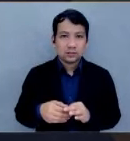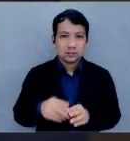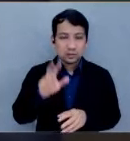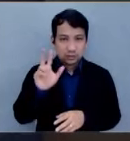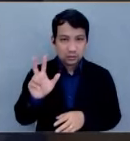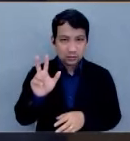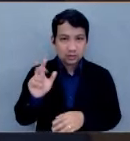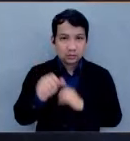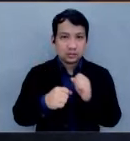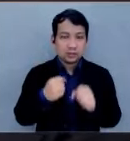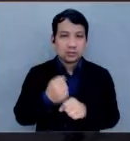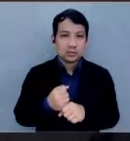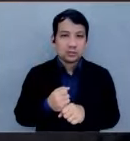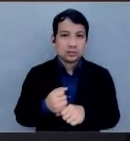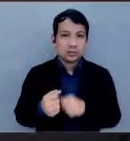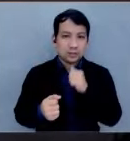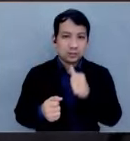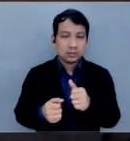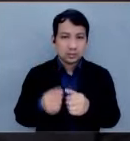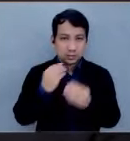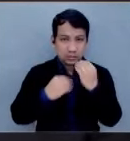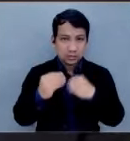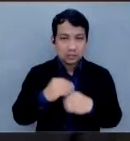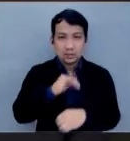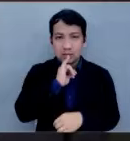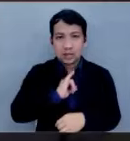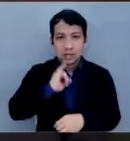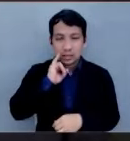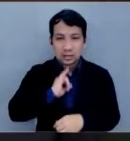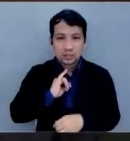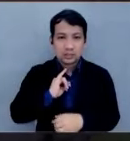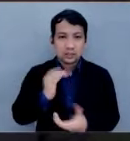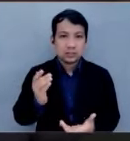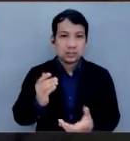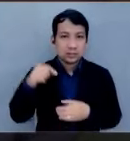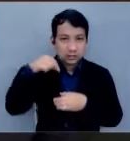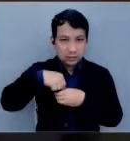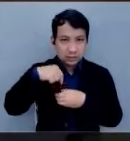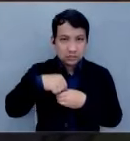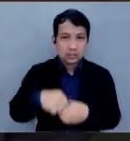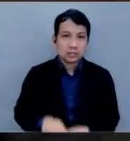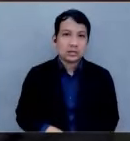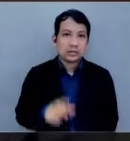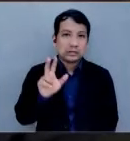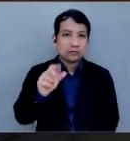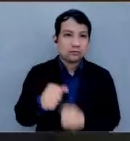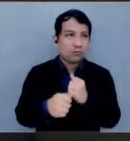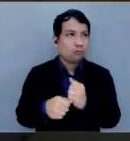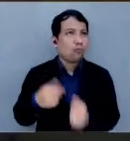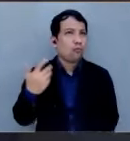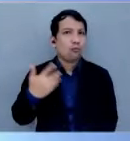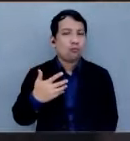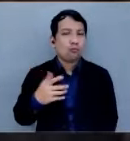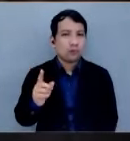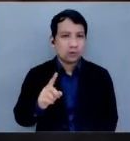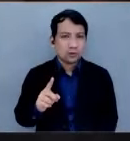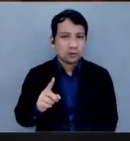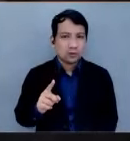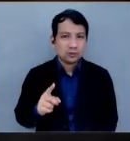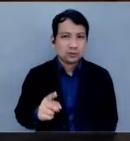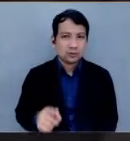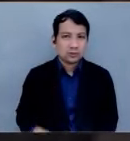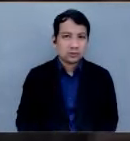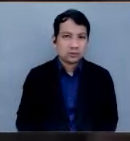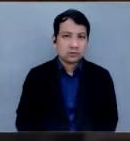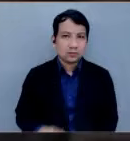pala siyang hindi kumakain ng ice cream at halo-halo. What? Mga tatlong dekada ka na hindi kumakain ng malamig.